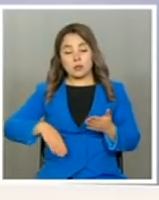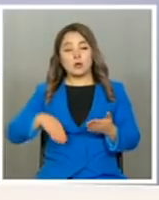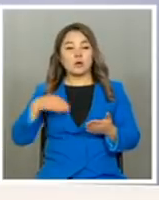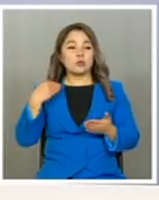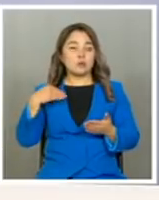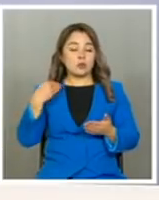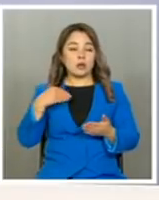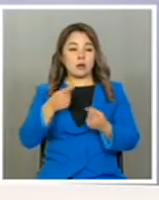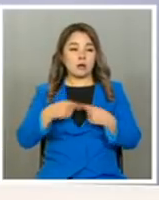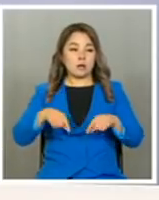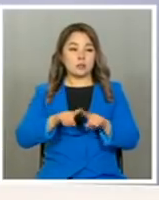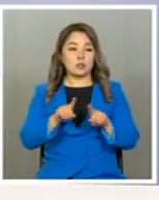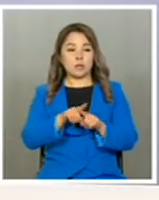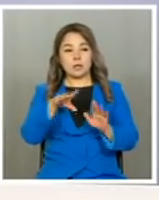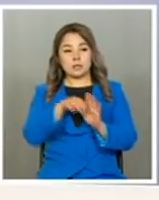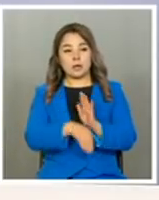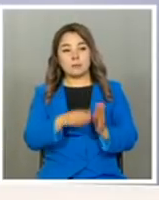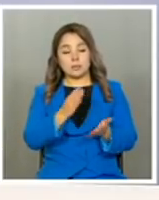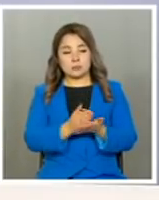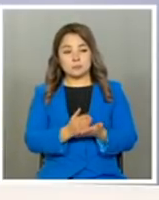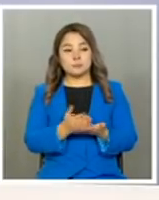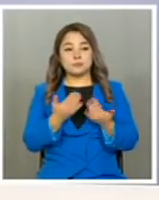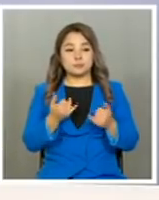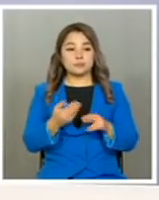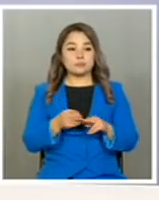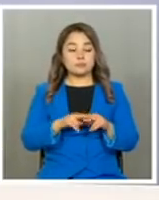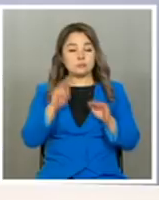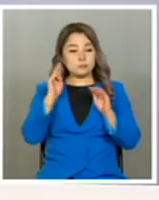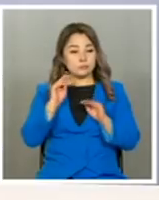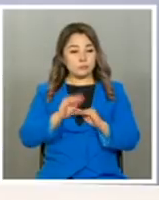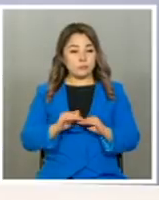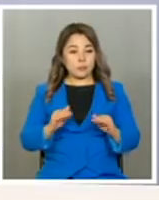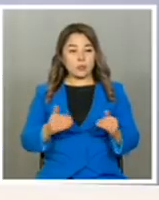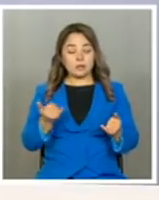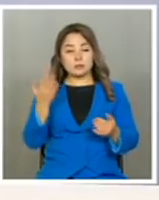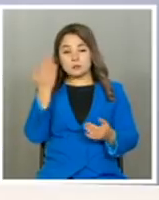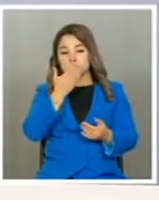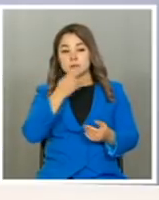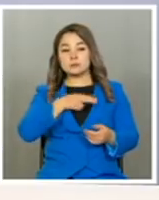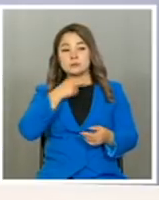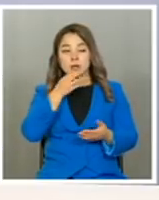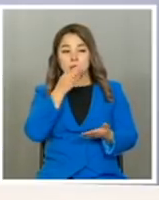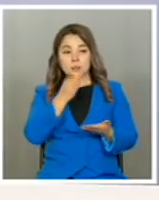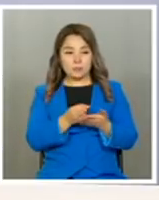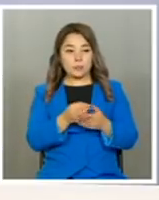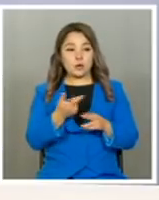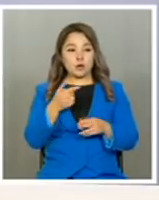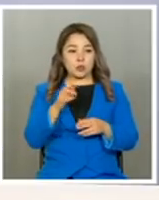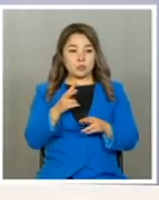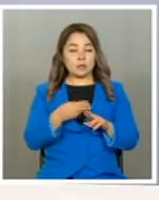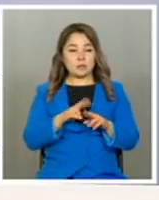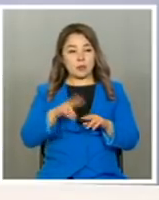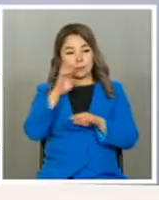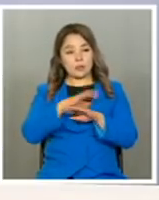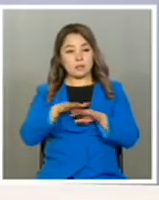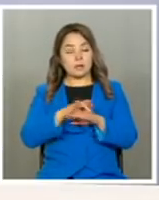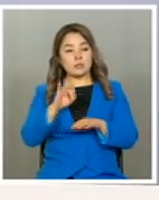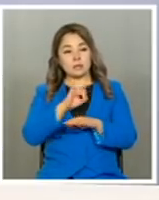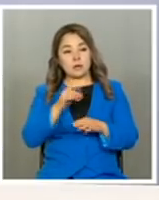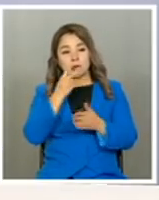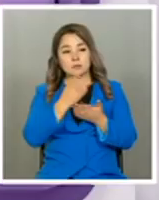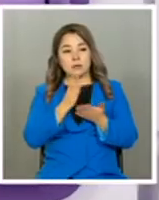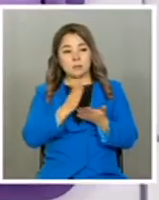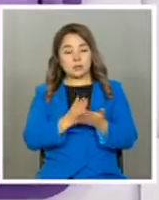қағанатының құрамына енген. Оқушылар, экрандағы бейнебаянды көре отырып, ғұн мемлекетінің тарихына назар